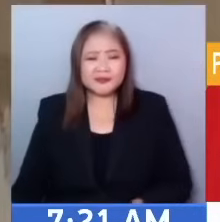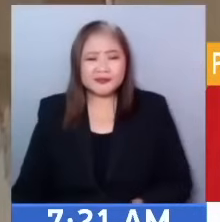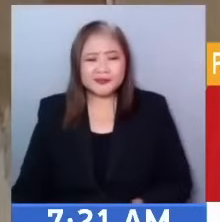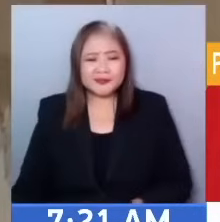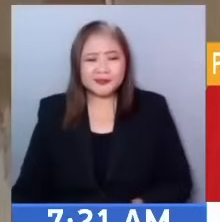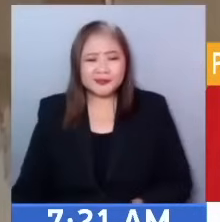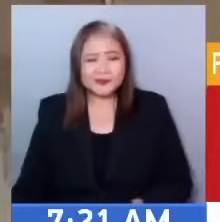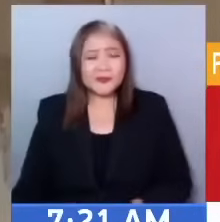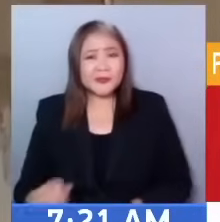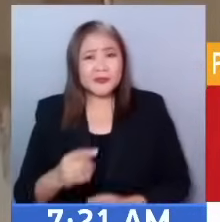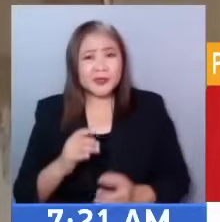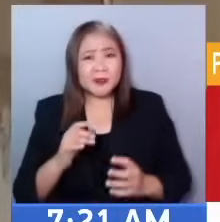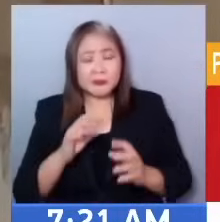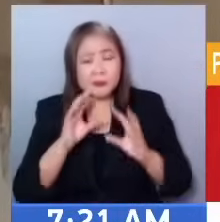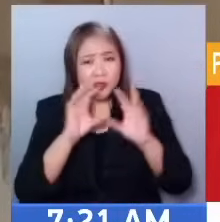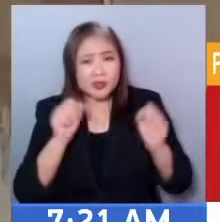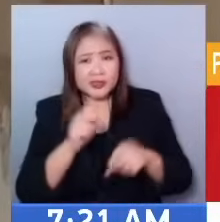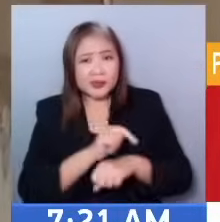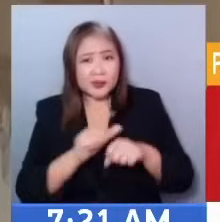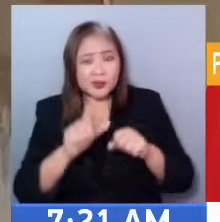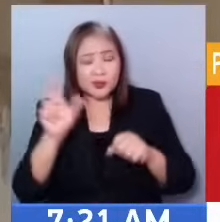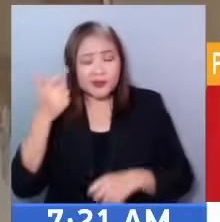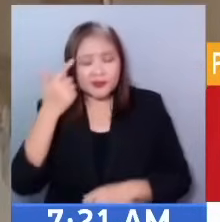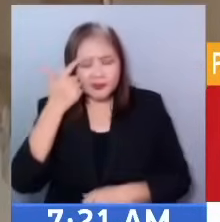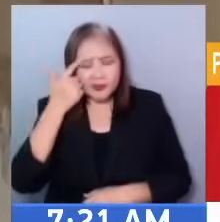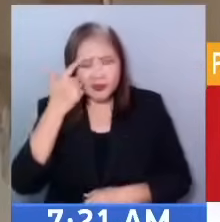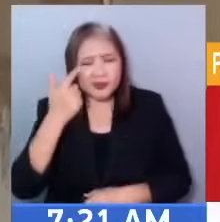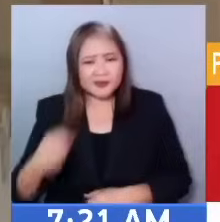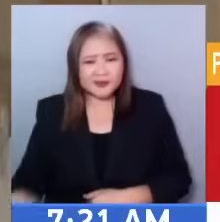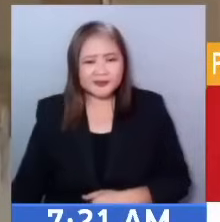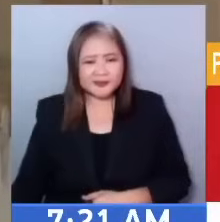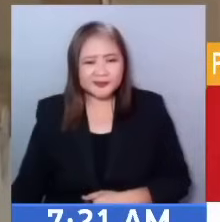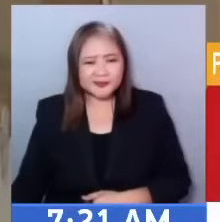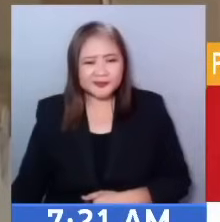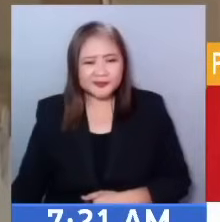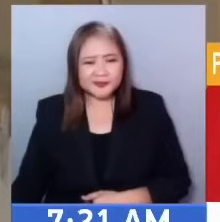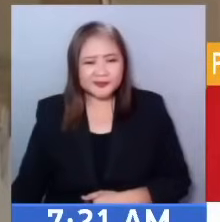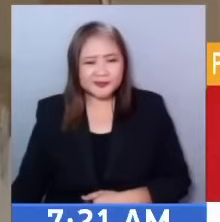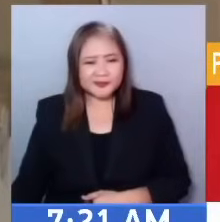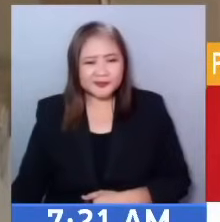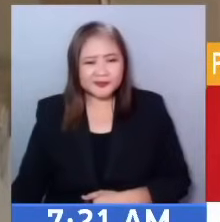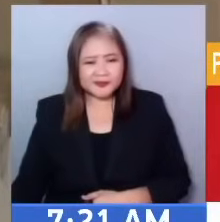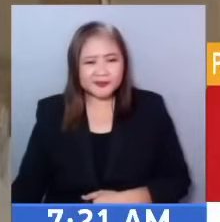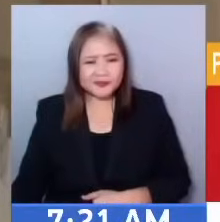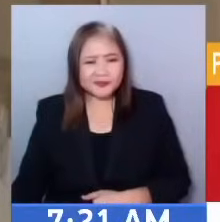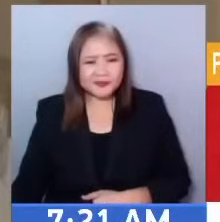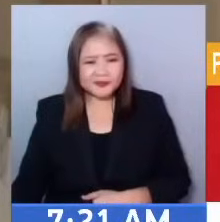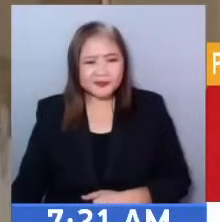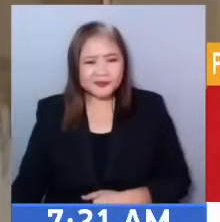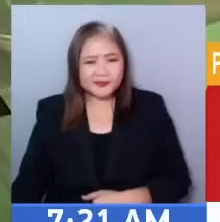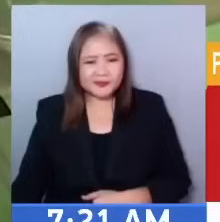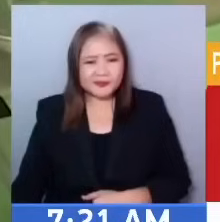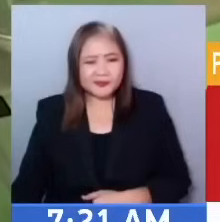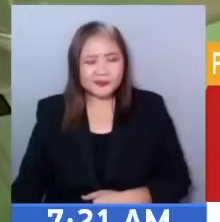ang national government kaya ipinapasa sa amin yung rice tarification law. Mm-hmm. Kasi